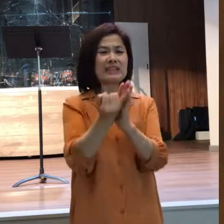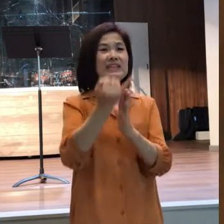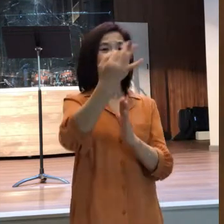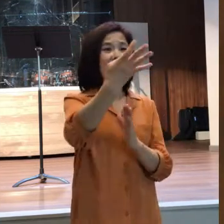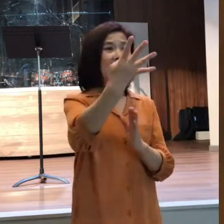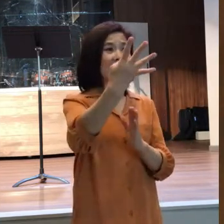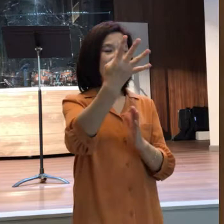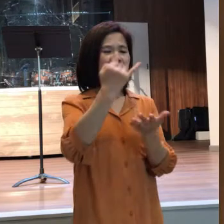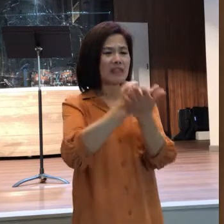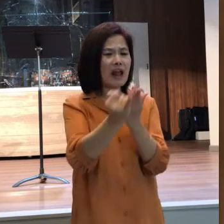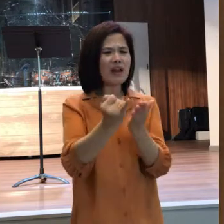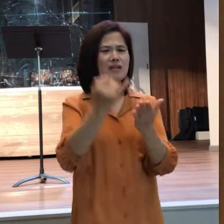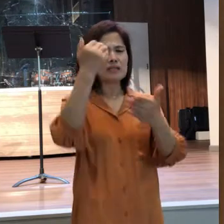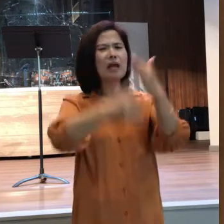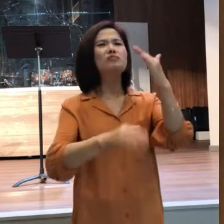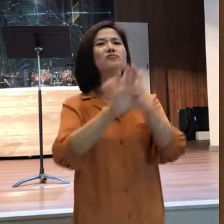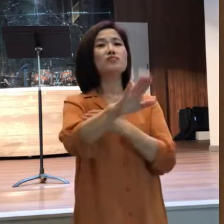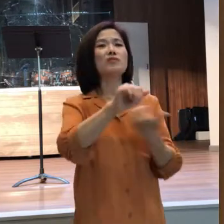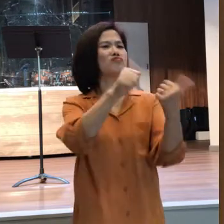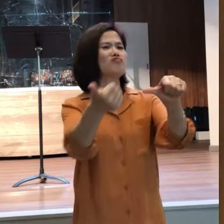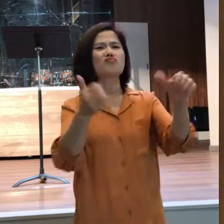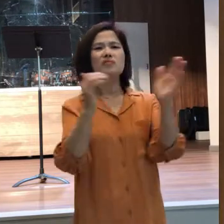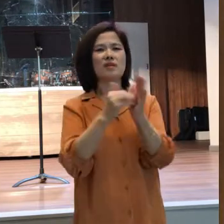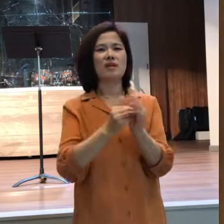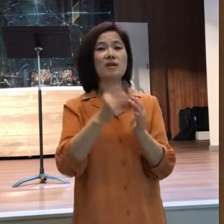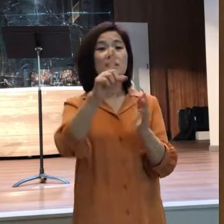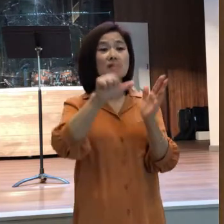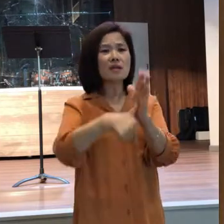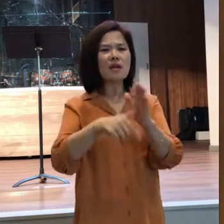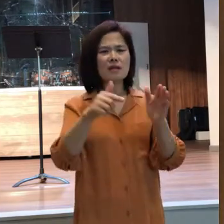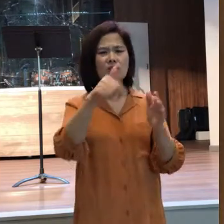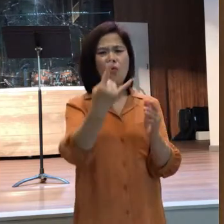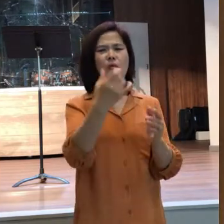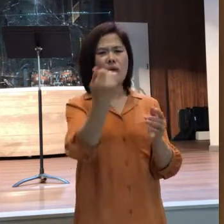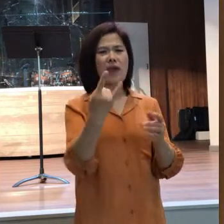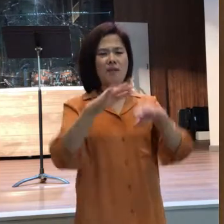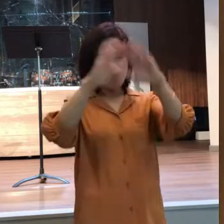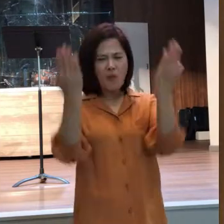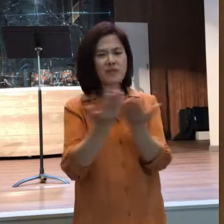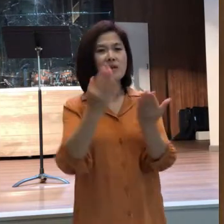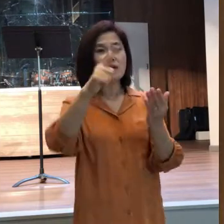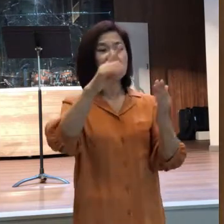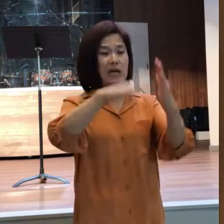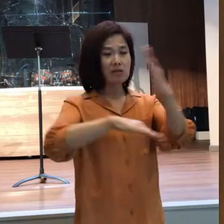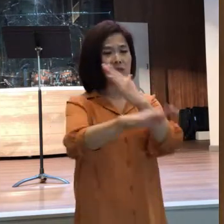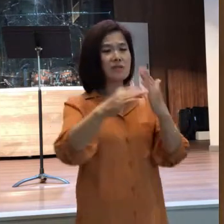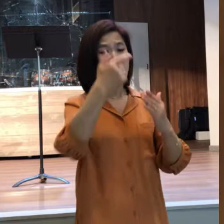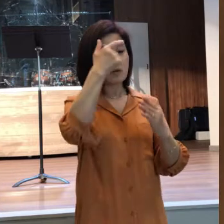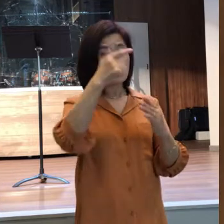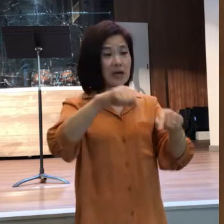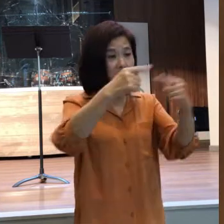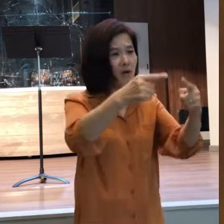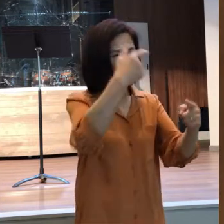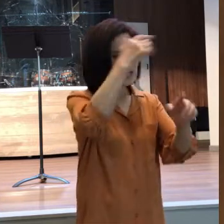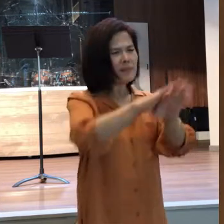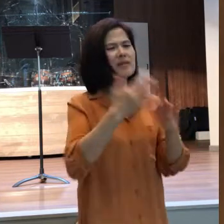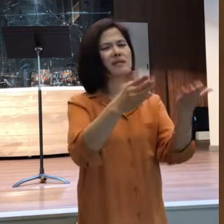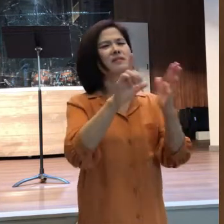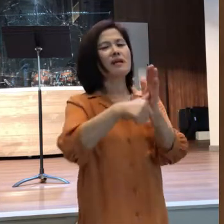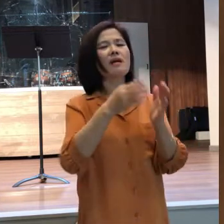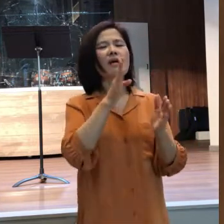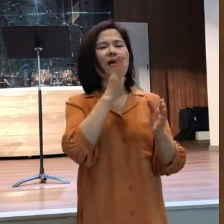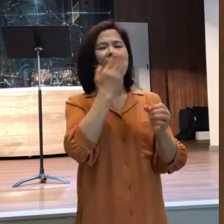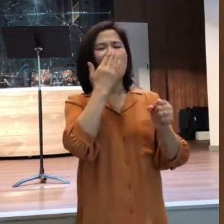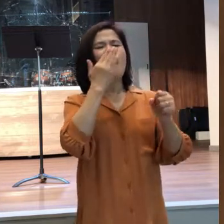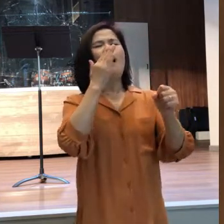4명을 남겨놓은 채 말입니다. 그때 노회원들과 그 가정에 가서 예배를 드릴 때에